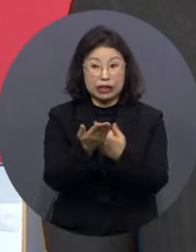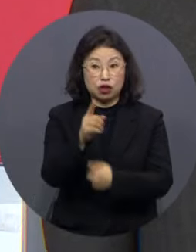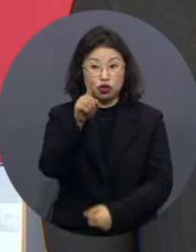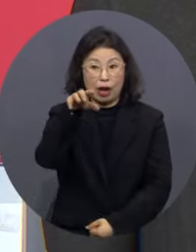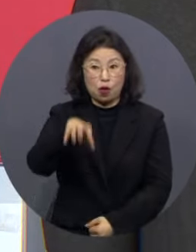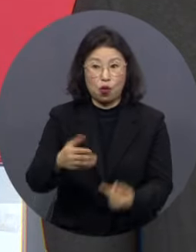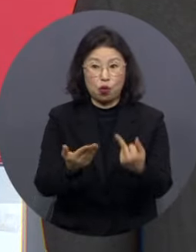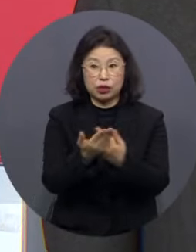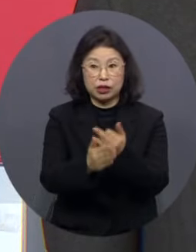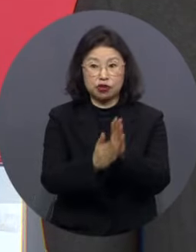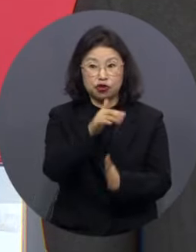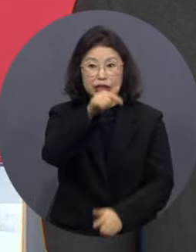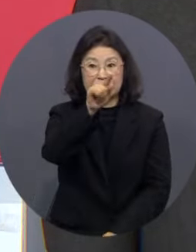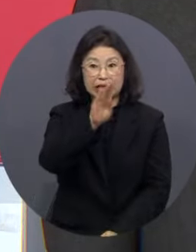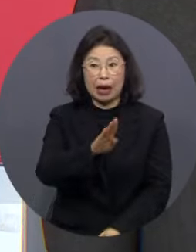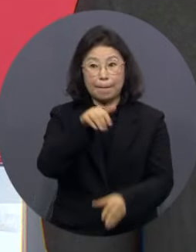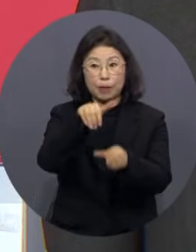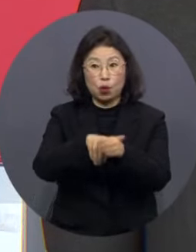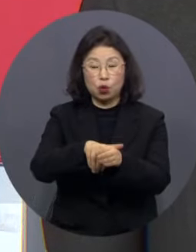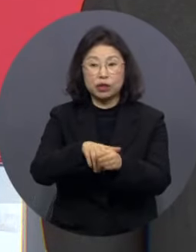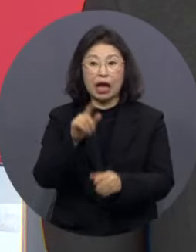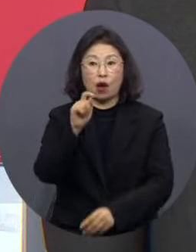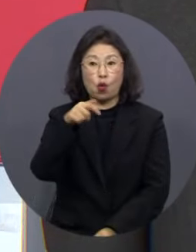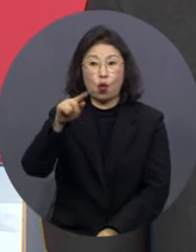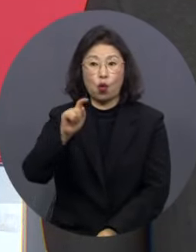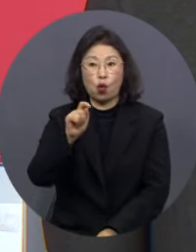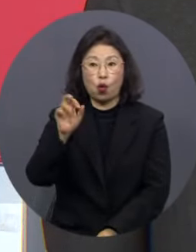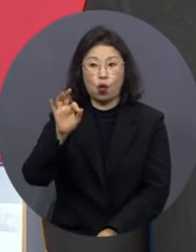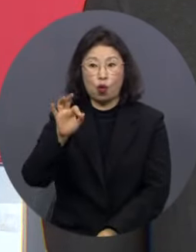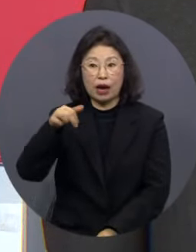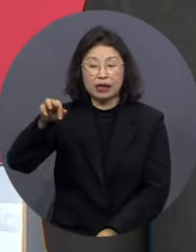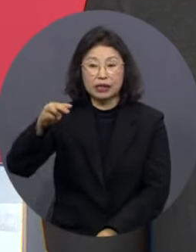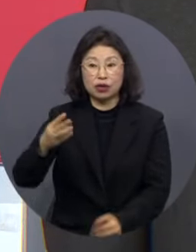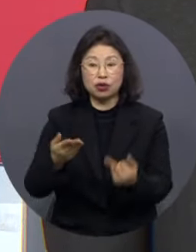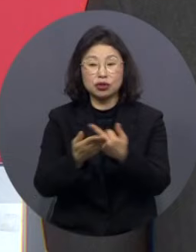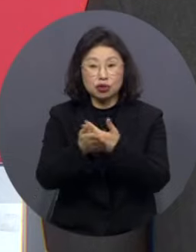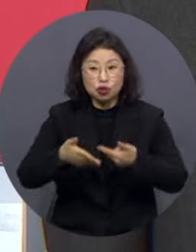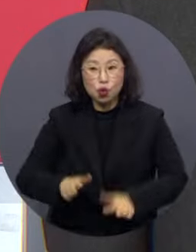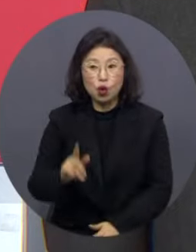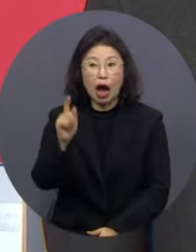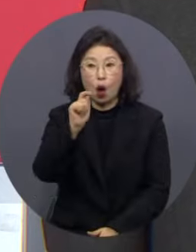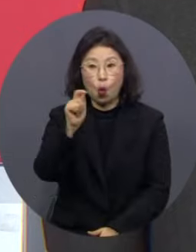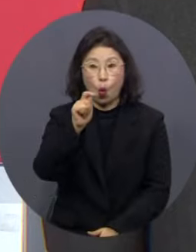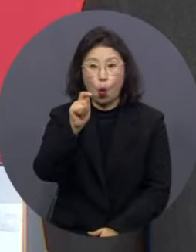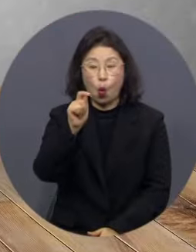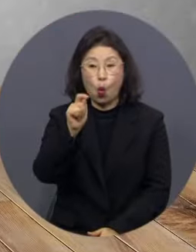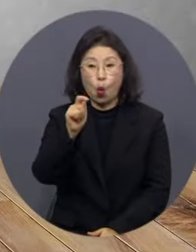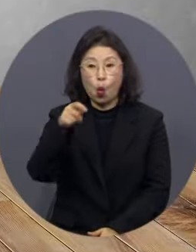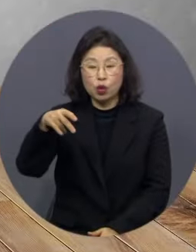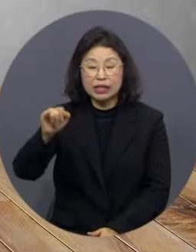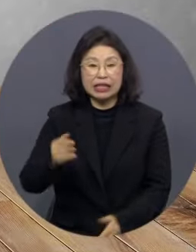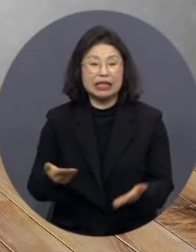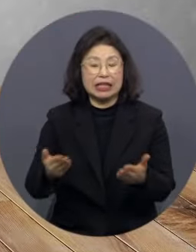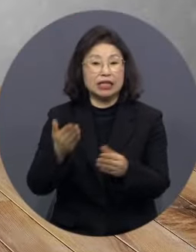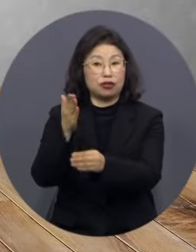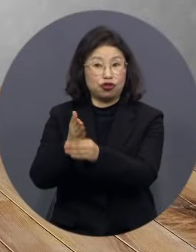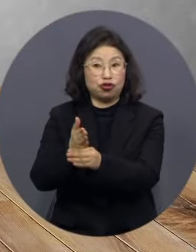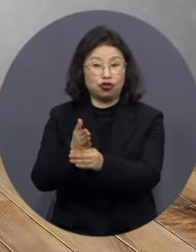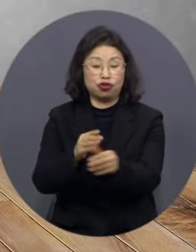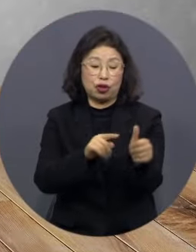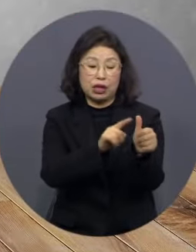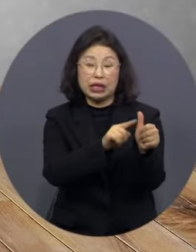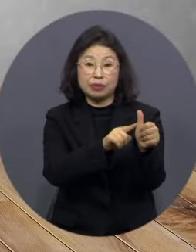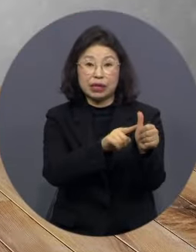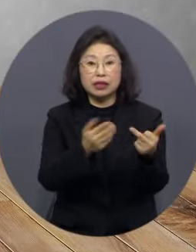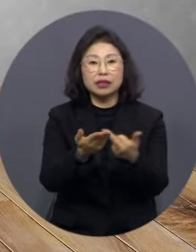제주갑 고강철 제주고 시 신대 보좌관 하고 계십니다 고광철 보좌관은